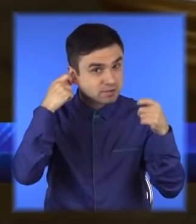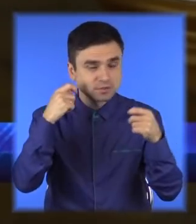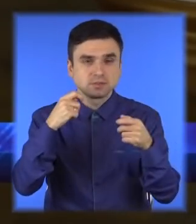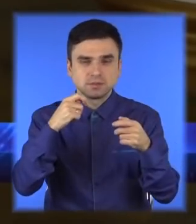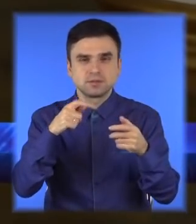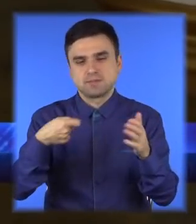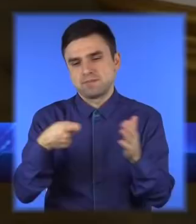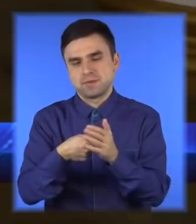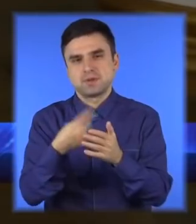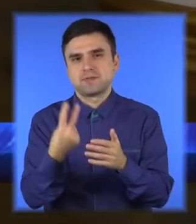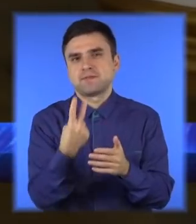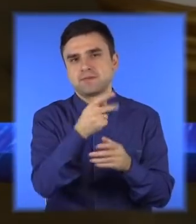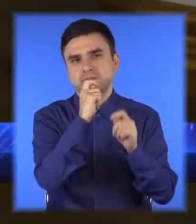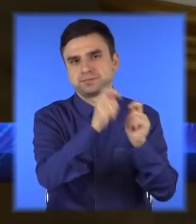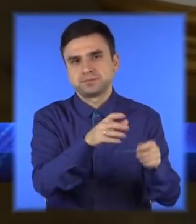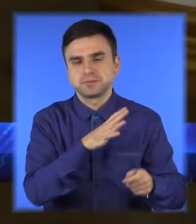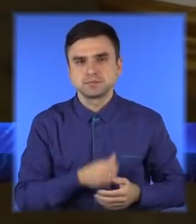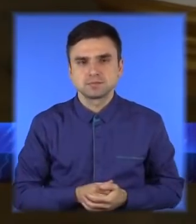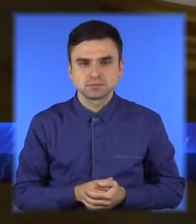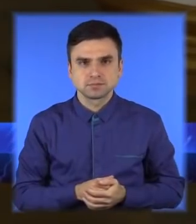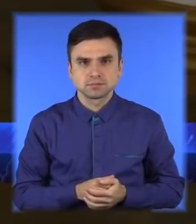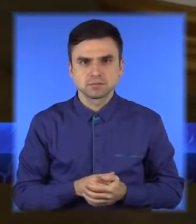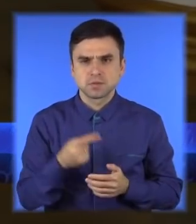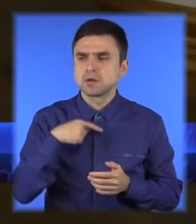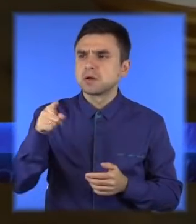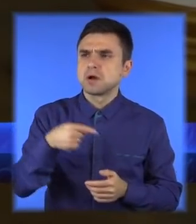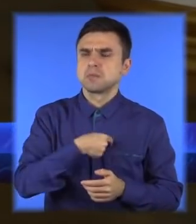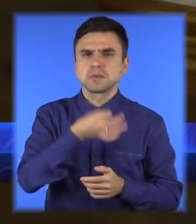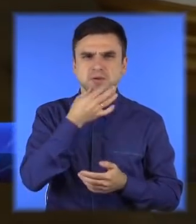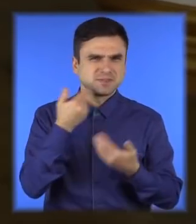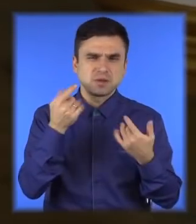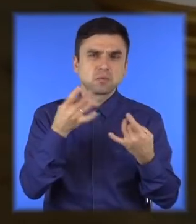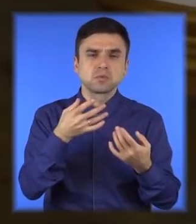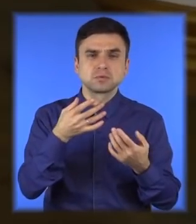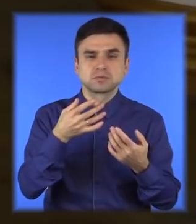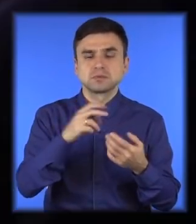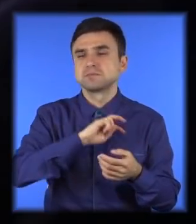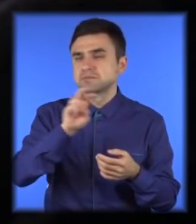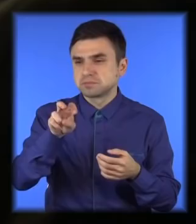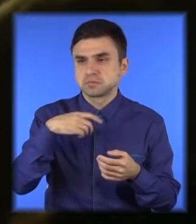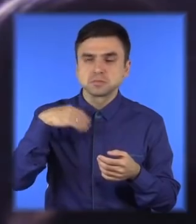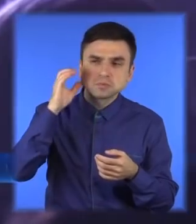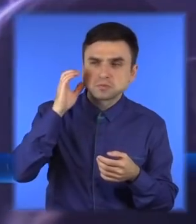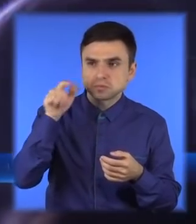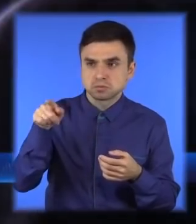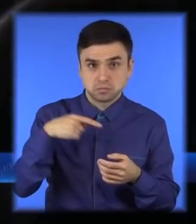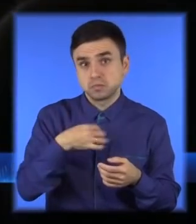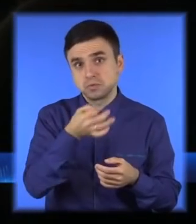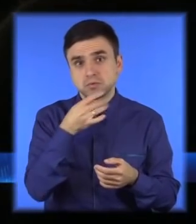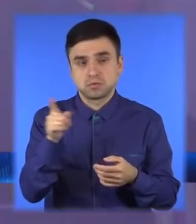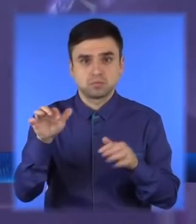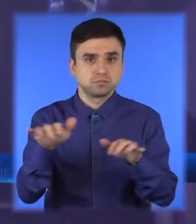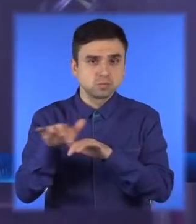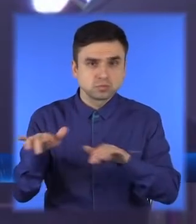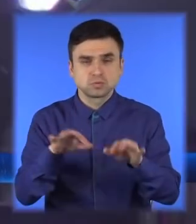я запам'ятала, как-то вот просто слушаю і все. І мені нравится, як він виконує, вообще його манера исполнения. У програмі концерту були нові